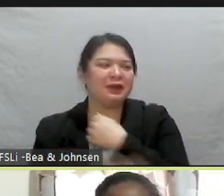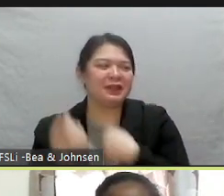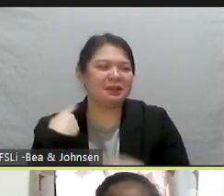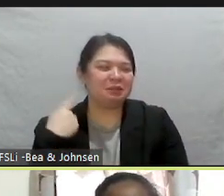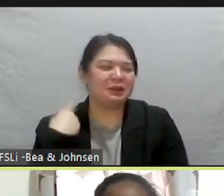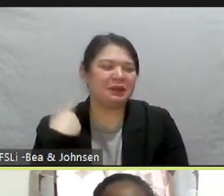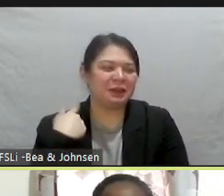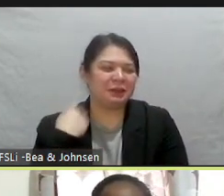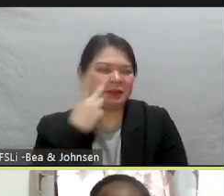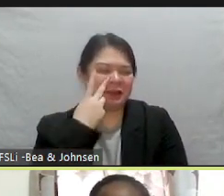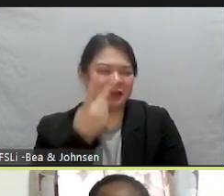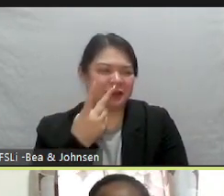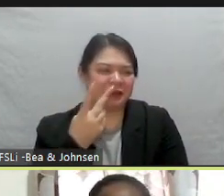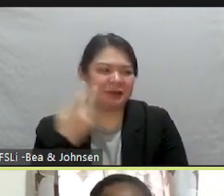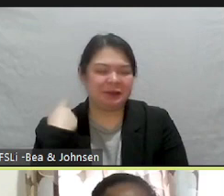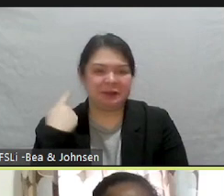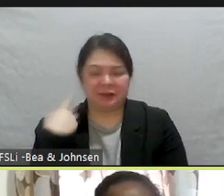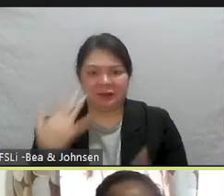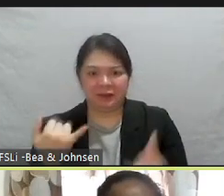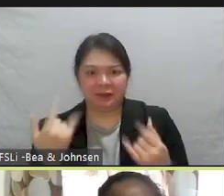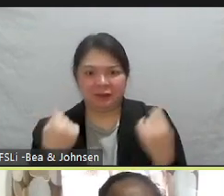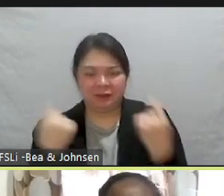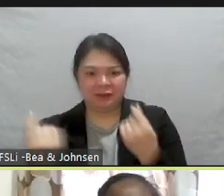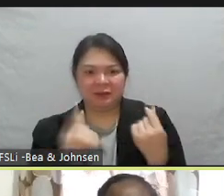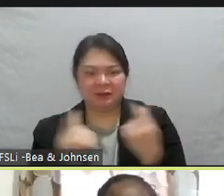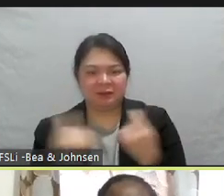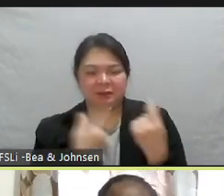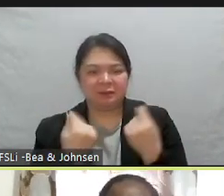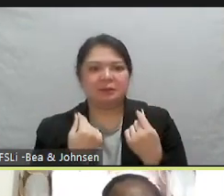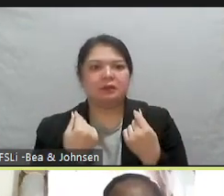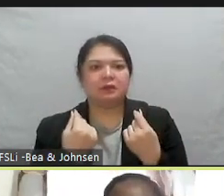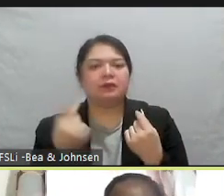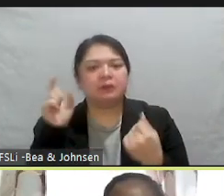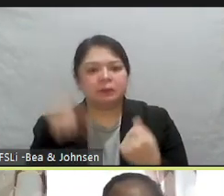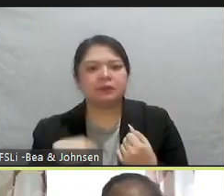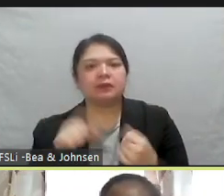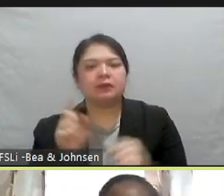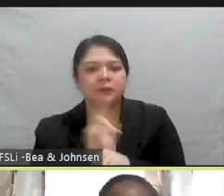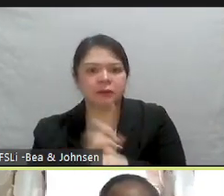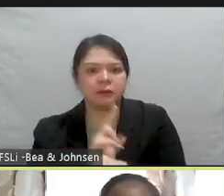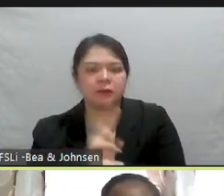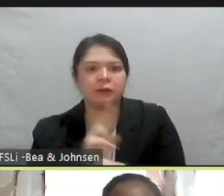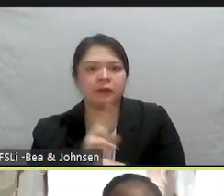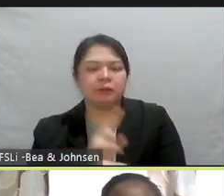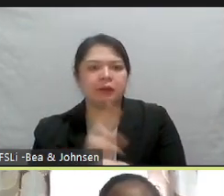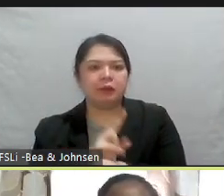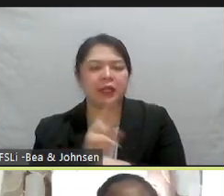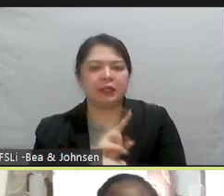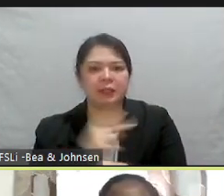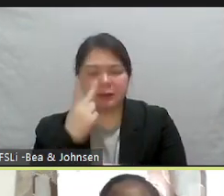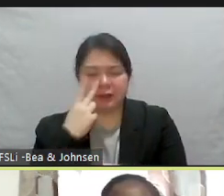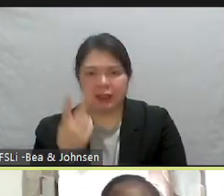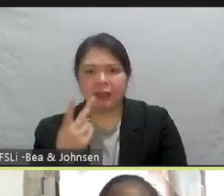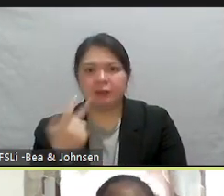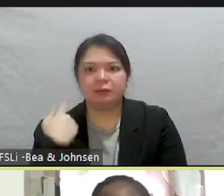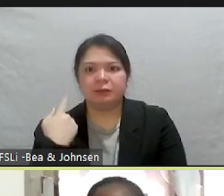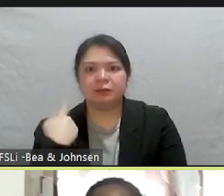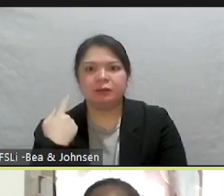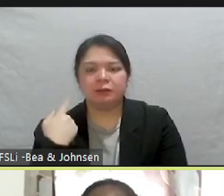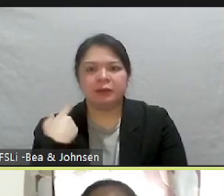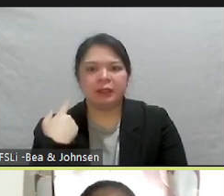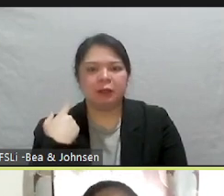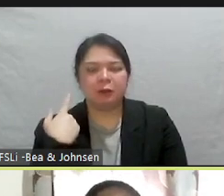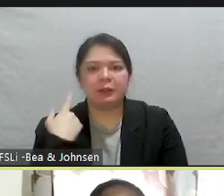mga halimbawa na kung saan mas talagang nagagamit natin iyan po ang pagpapatunay